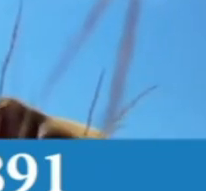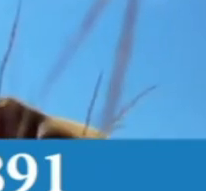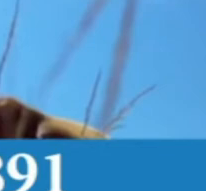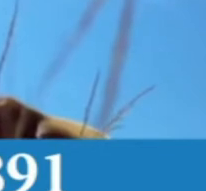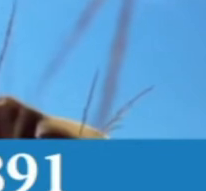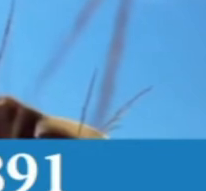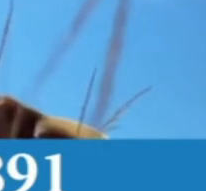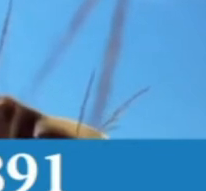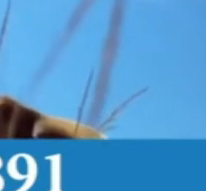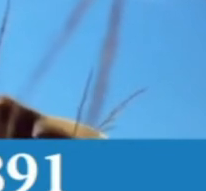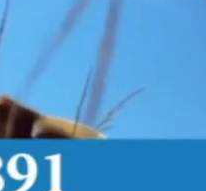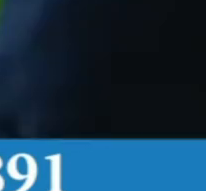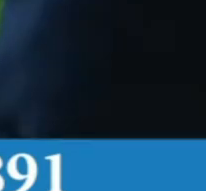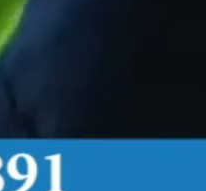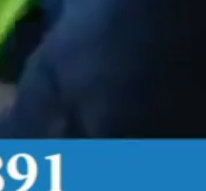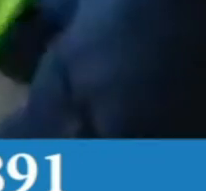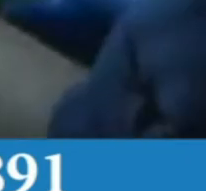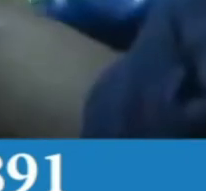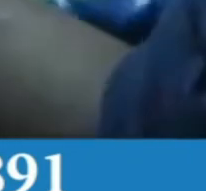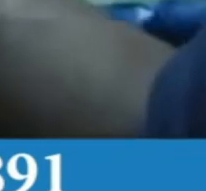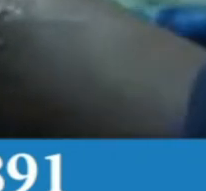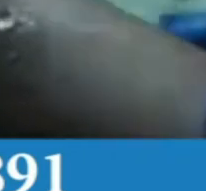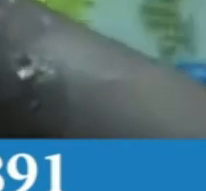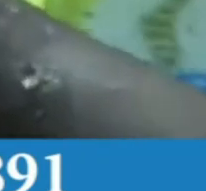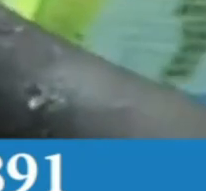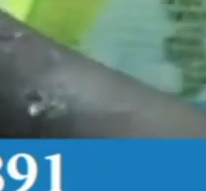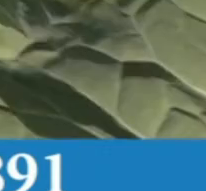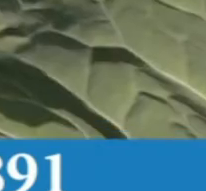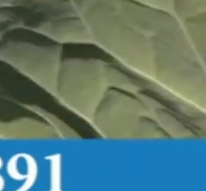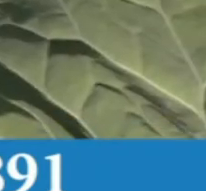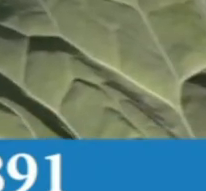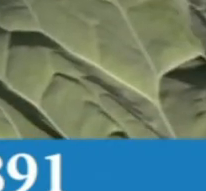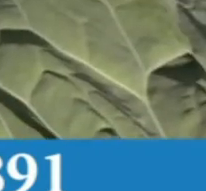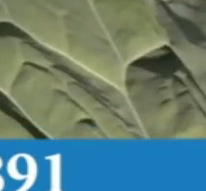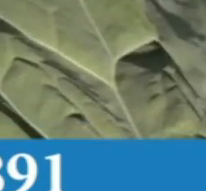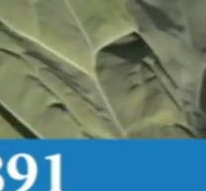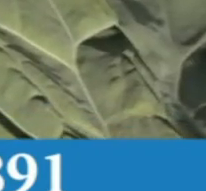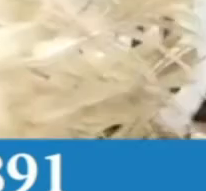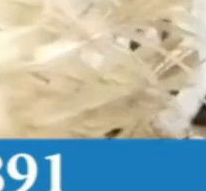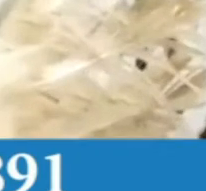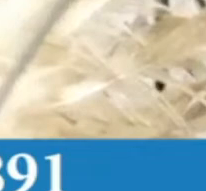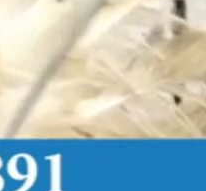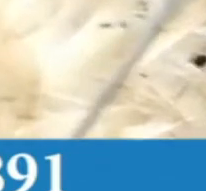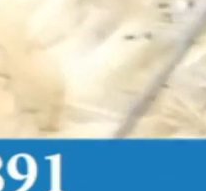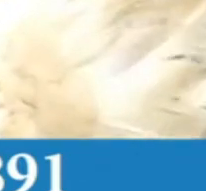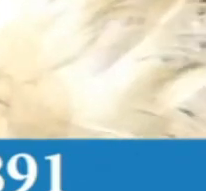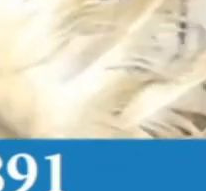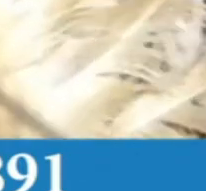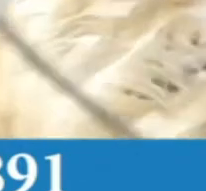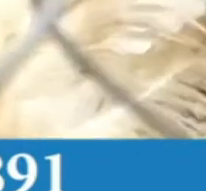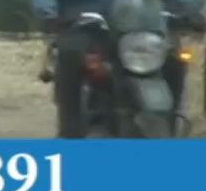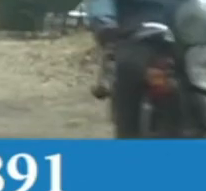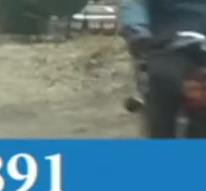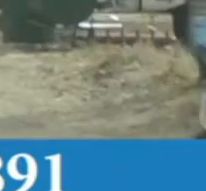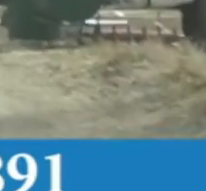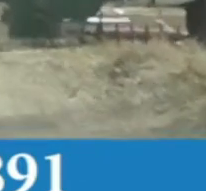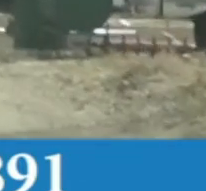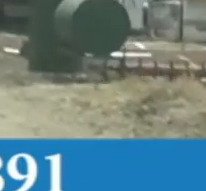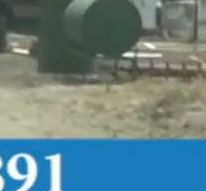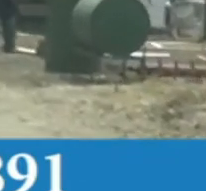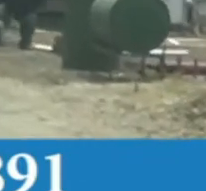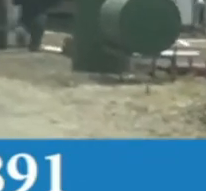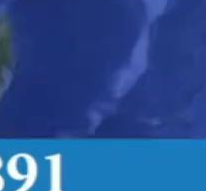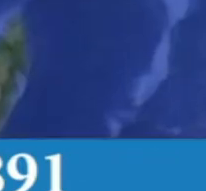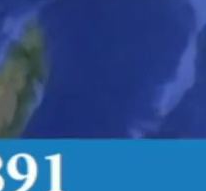uweze kuwafikia wale wateja wako kwa maana ya mlaji wa kile ambacho unakifanya. Ni maonesho ya 88. Tukutane katika viwanja vya